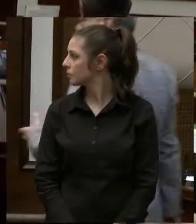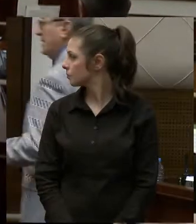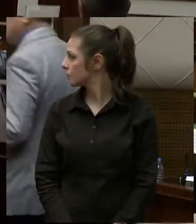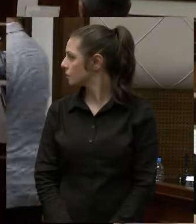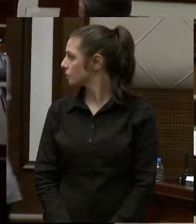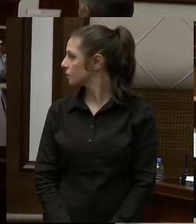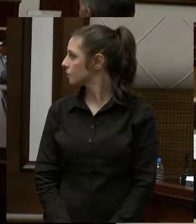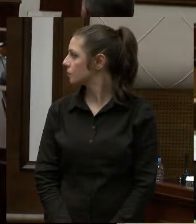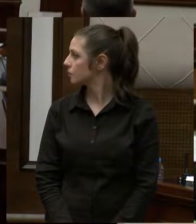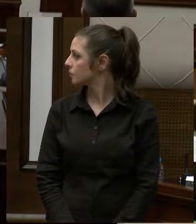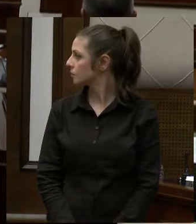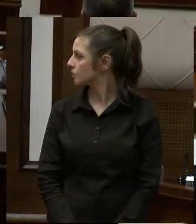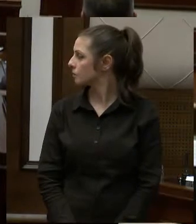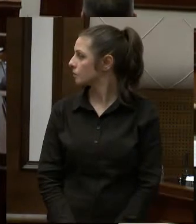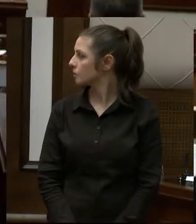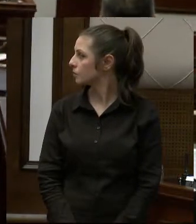arkaya.